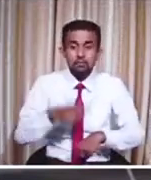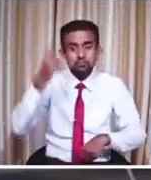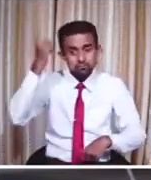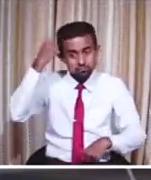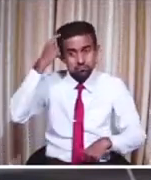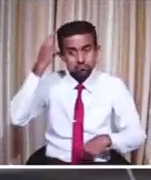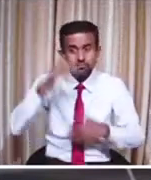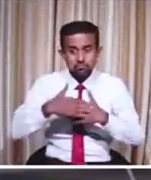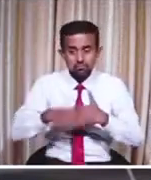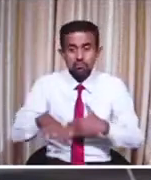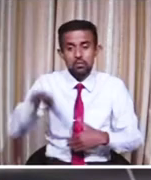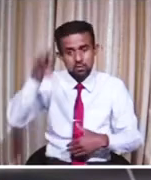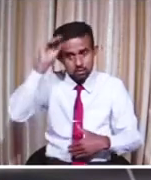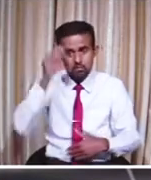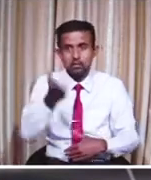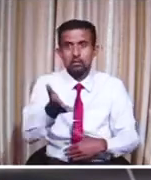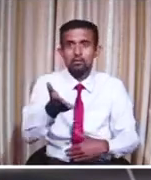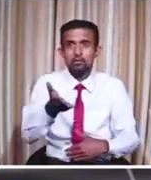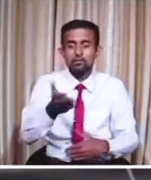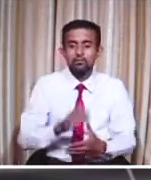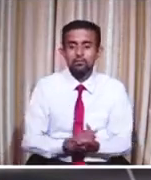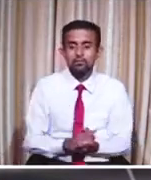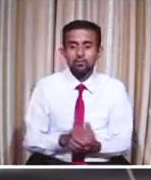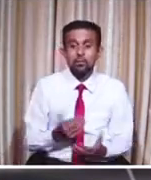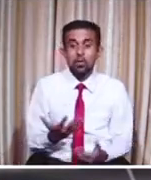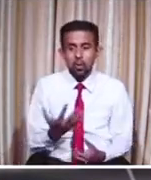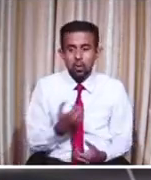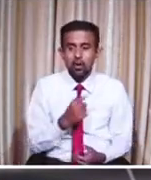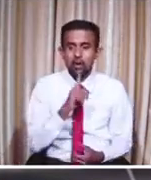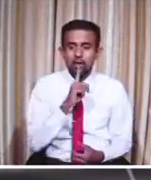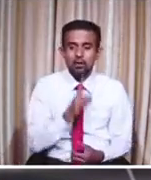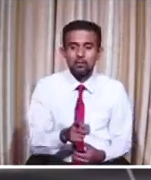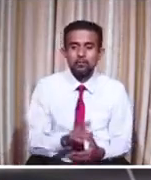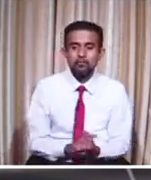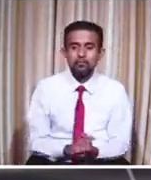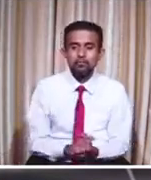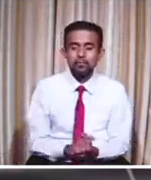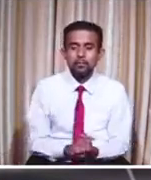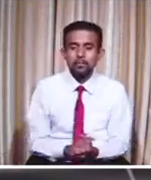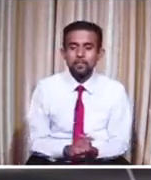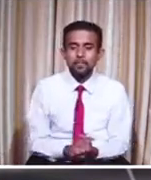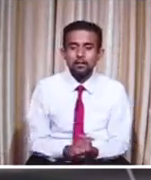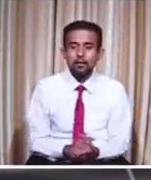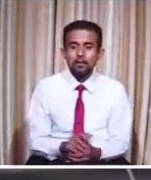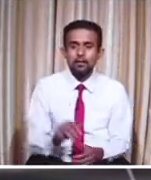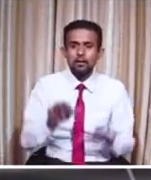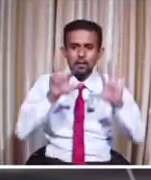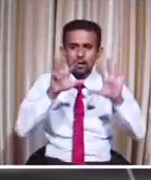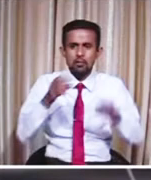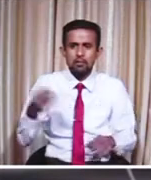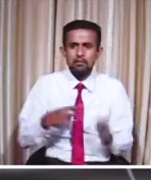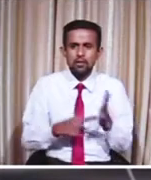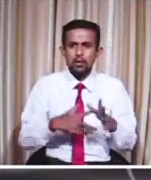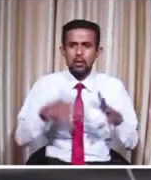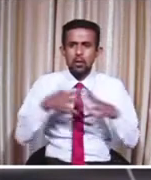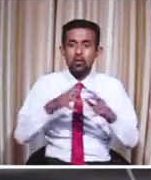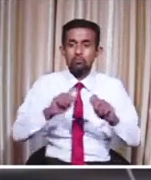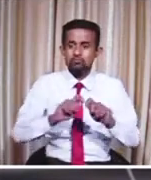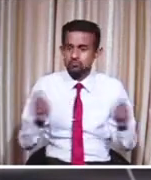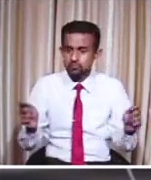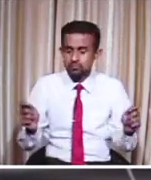pada mak kerana igan aganimu. Ini sa pita orang kami kira. En nama benda niti yang adi batte benda batte